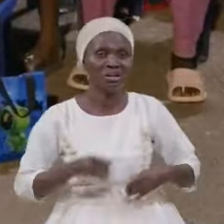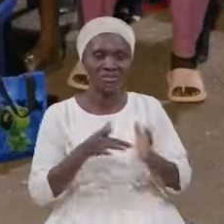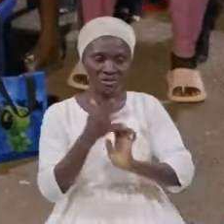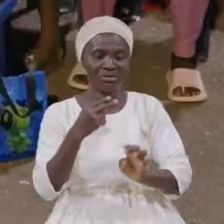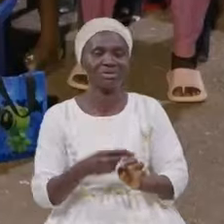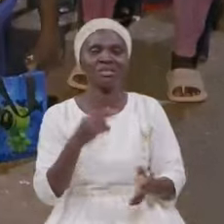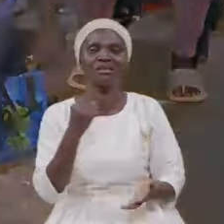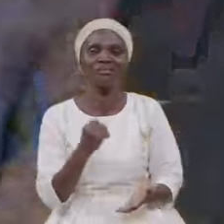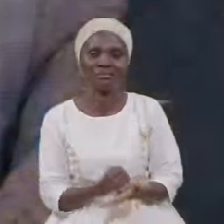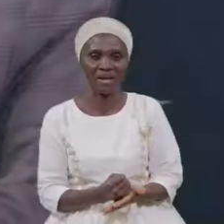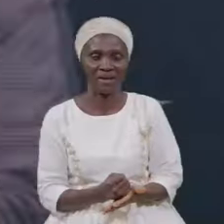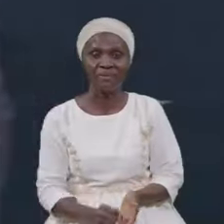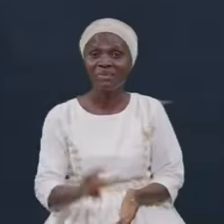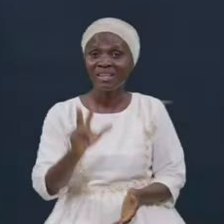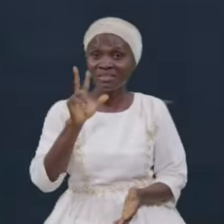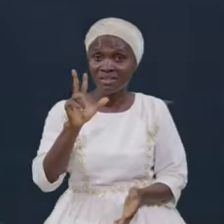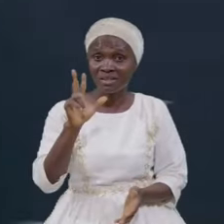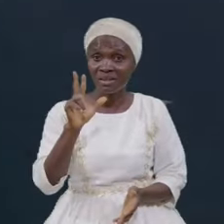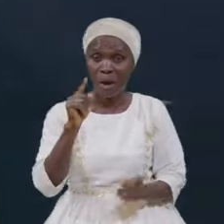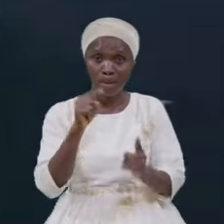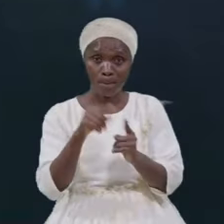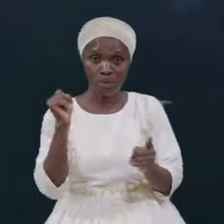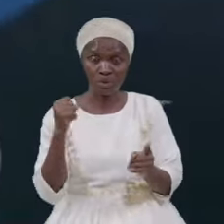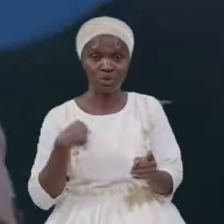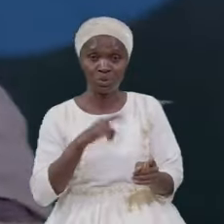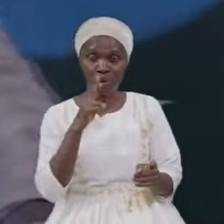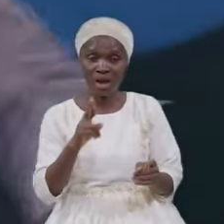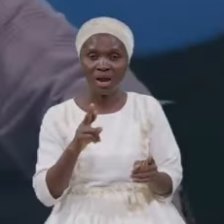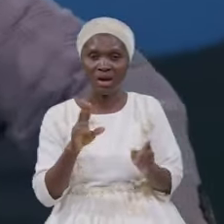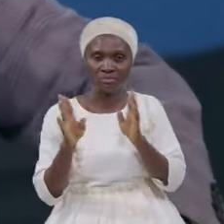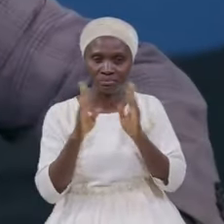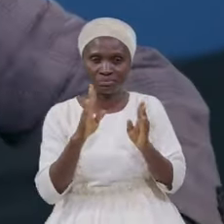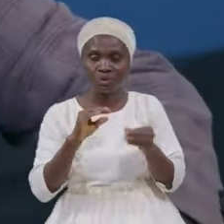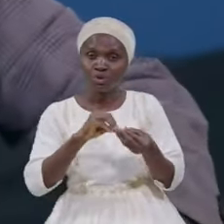Premièrement, nous voyons le jour